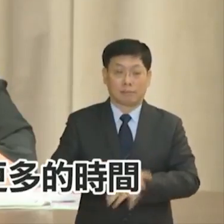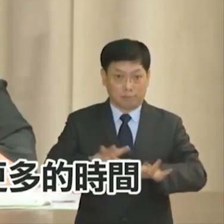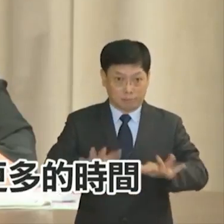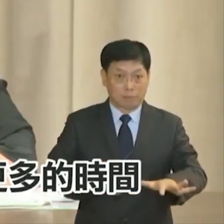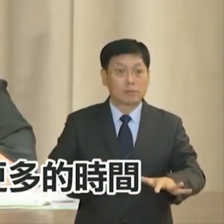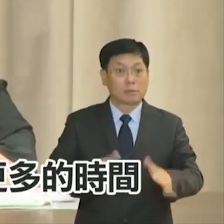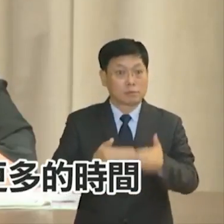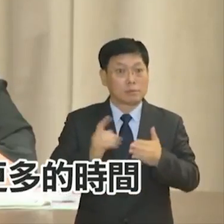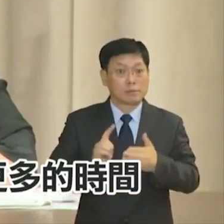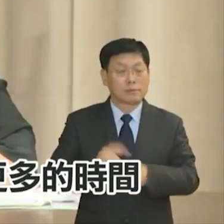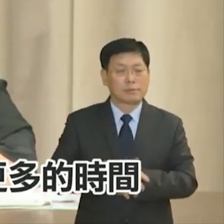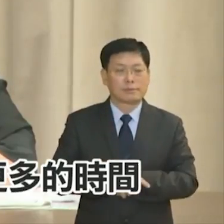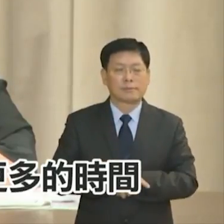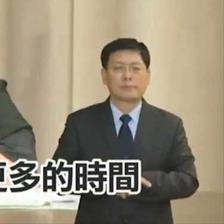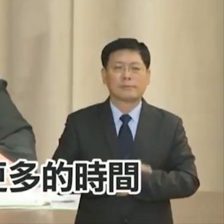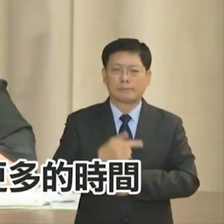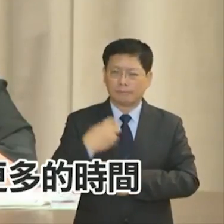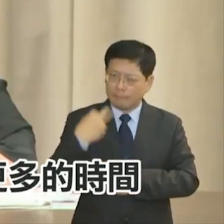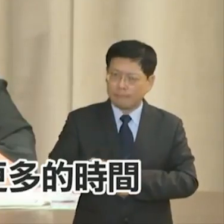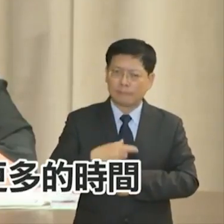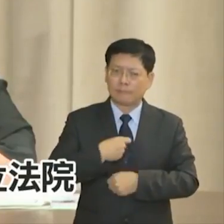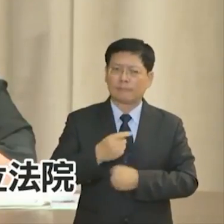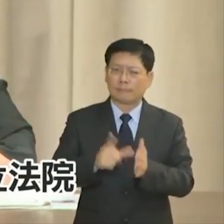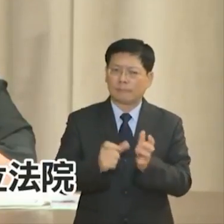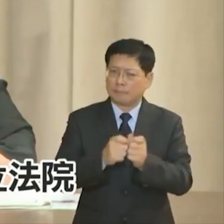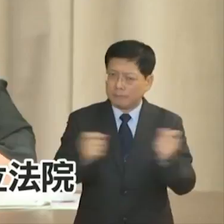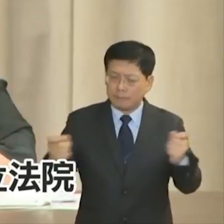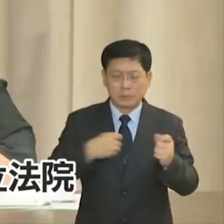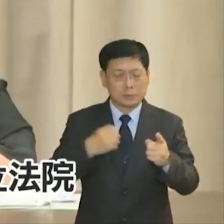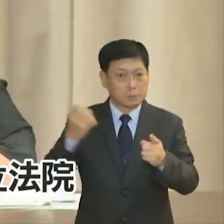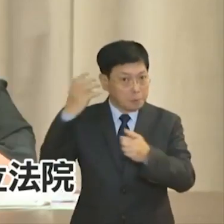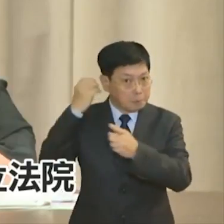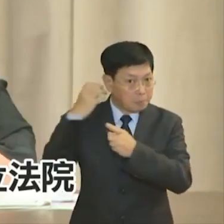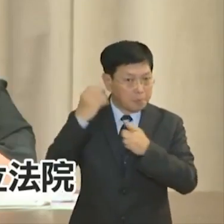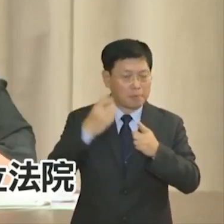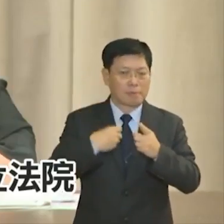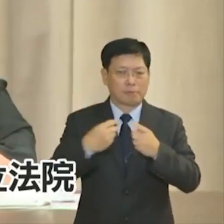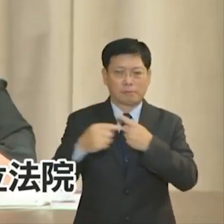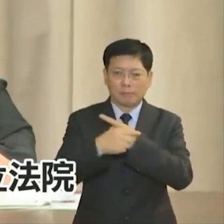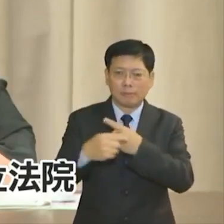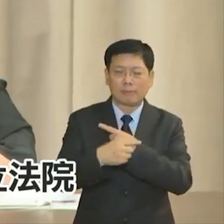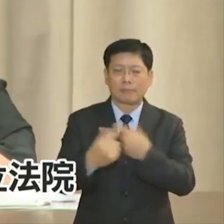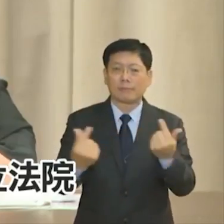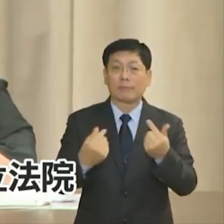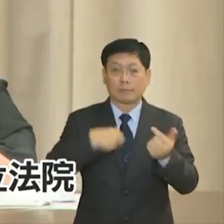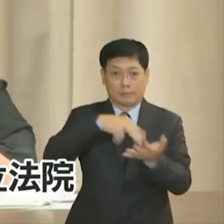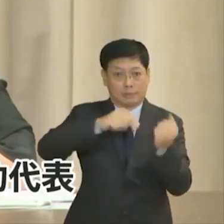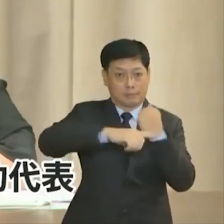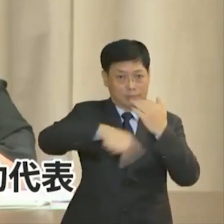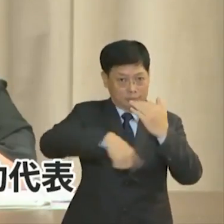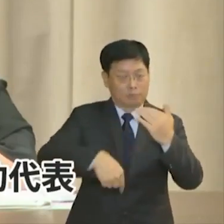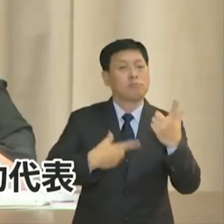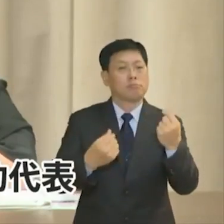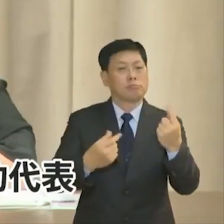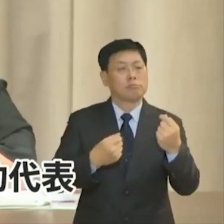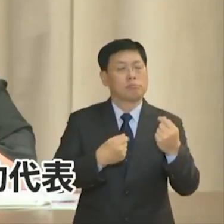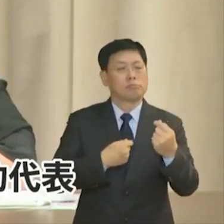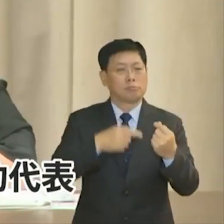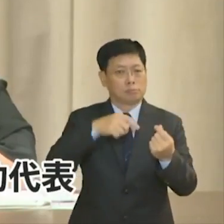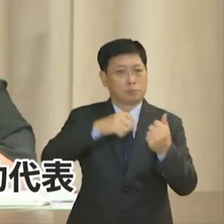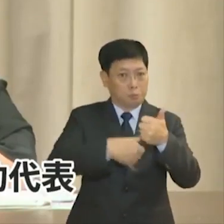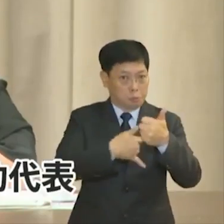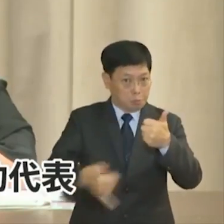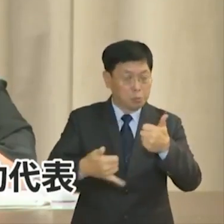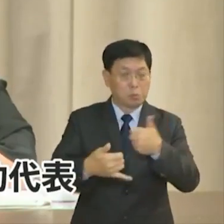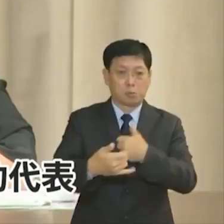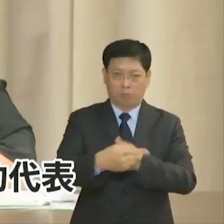现在我们需要的就是有更多的时间来听取各界的意见，包括在立法院，立法院的立法